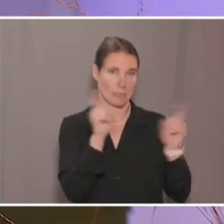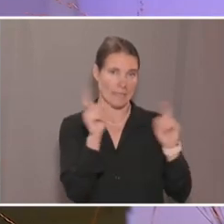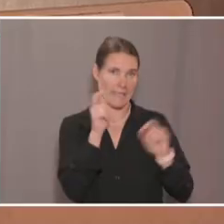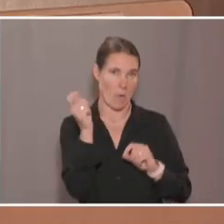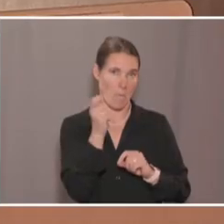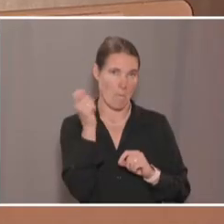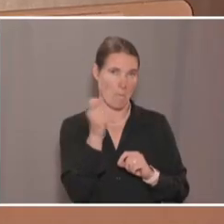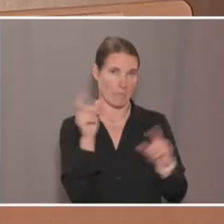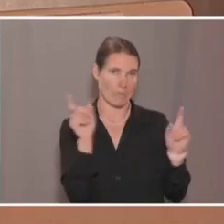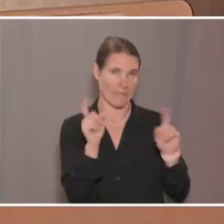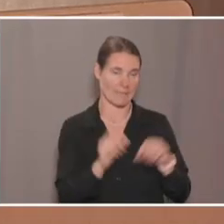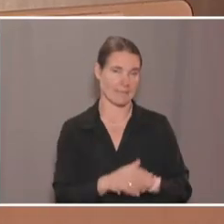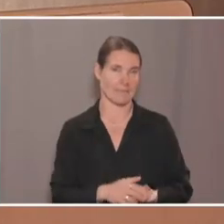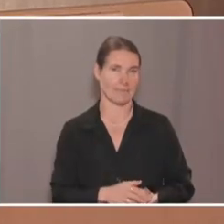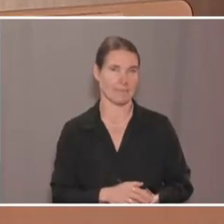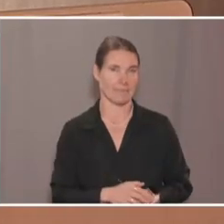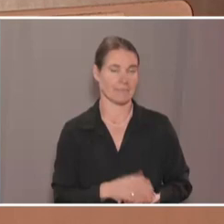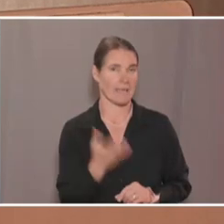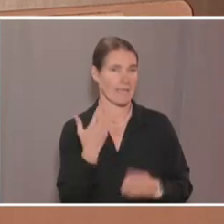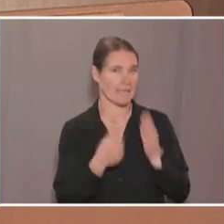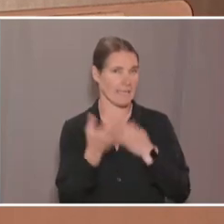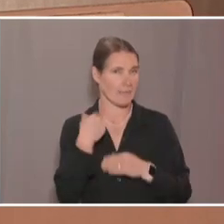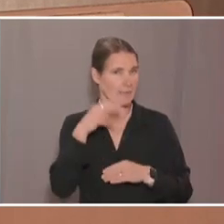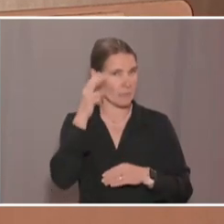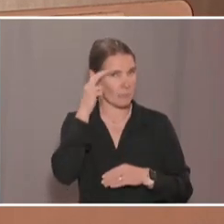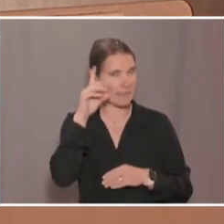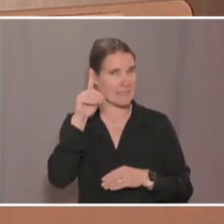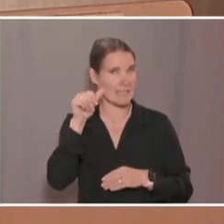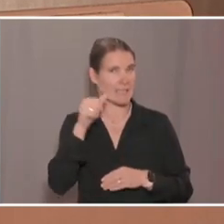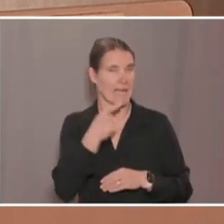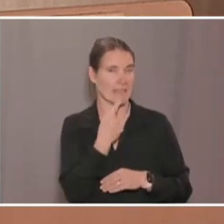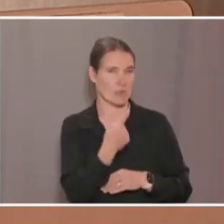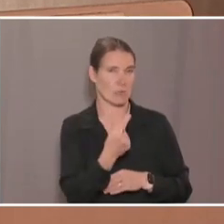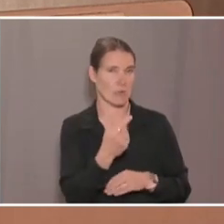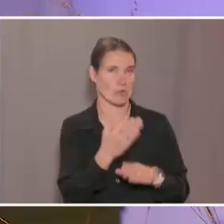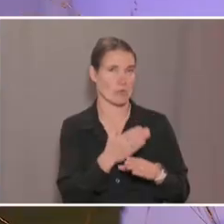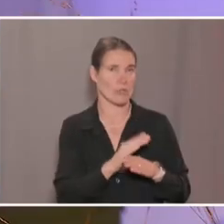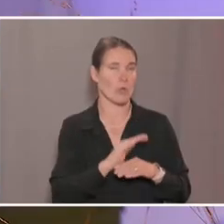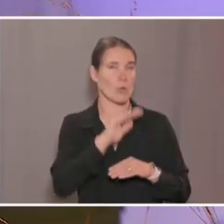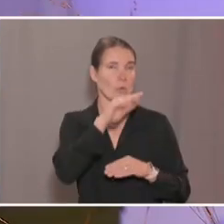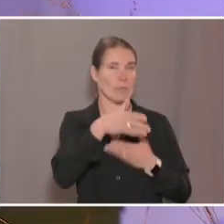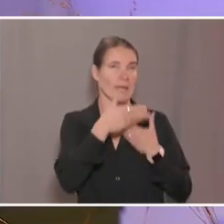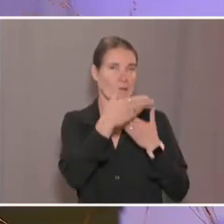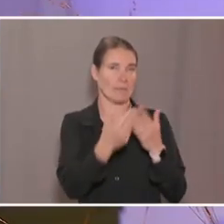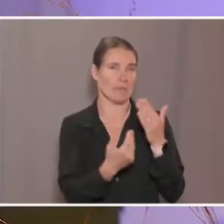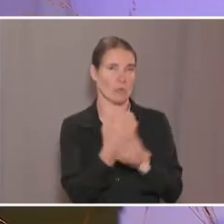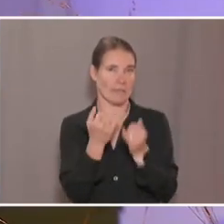hatten es angedeutet, als Sie gesprochen haben, die Übergabe des neuen Instituts Tallinn,